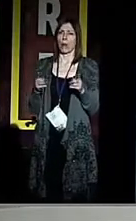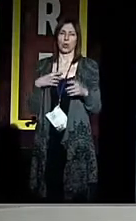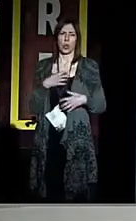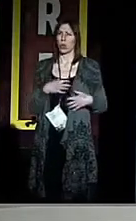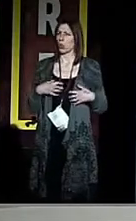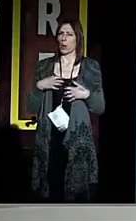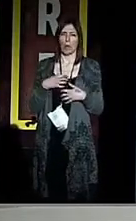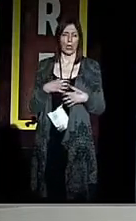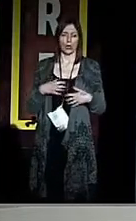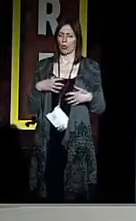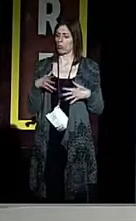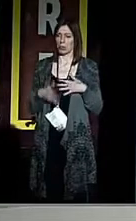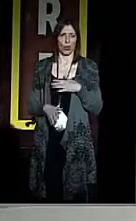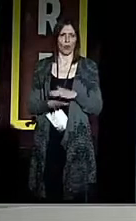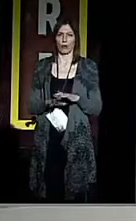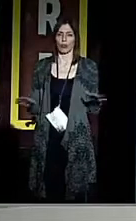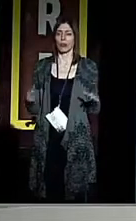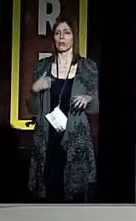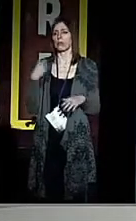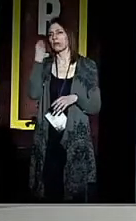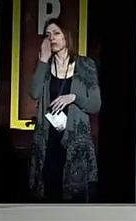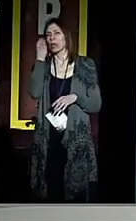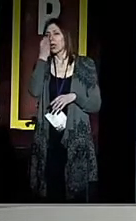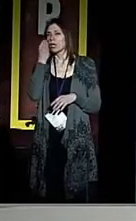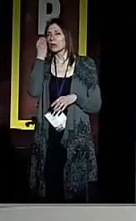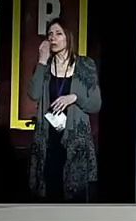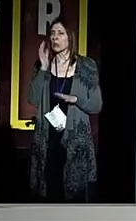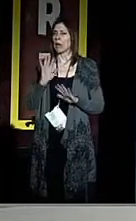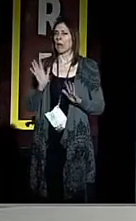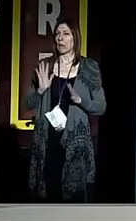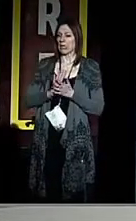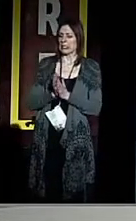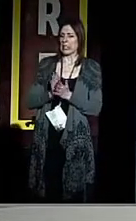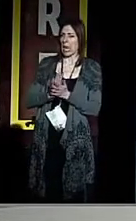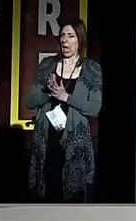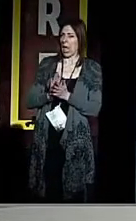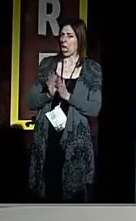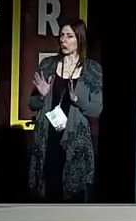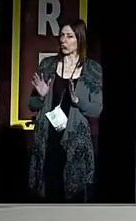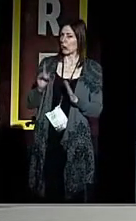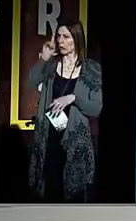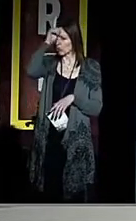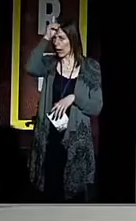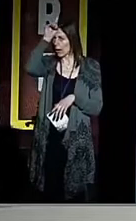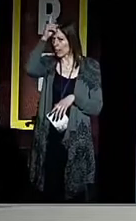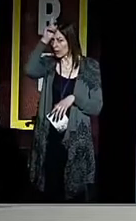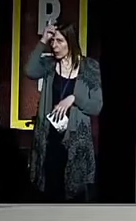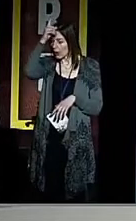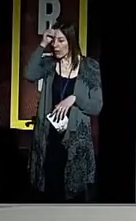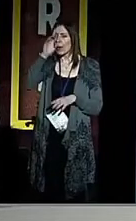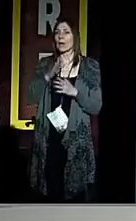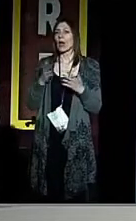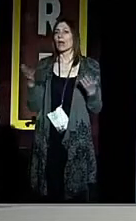profondo. Penso alla terribile strage che c'è stata in Germania, a Danau,